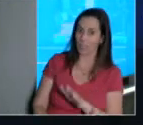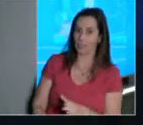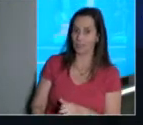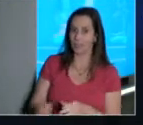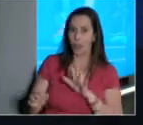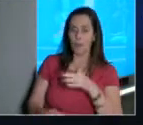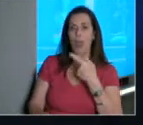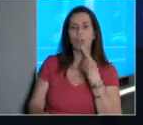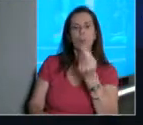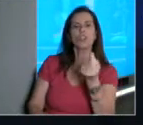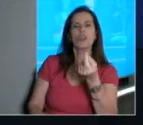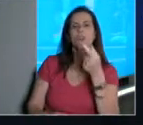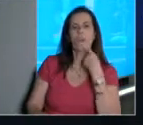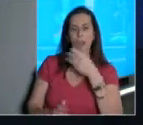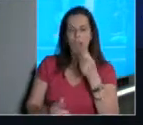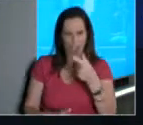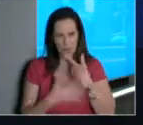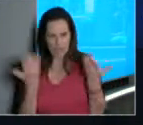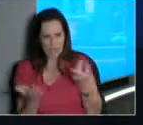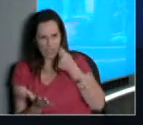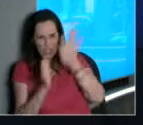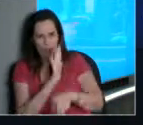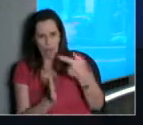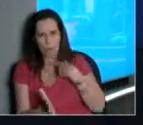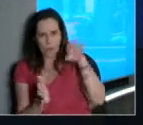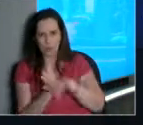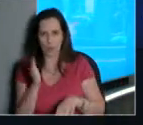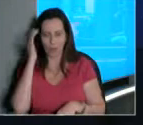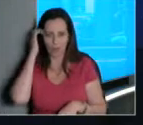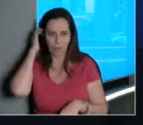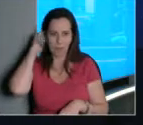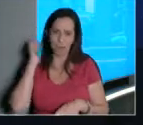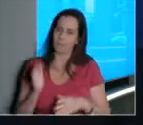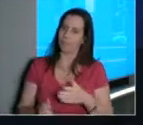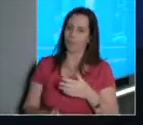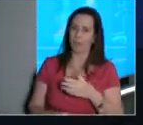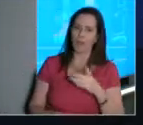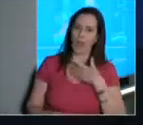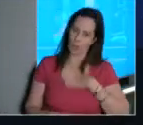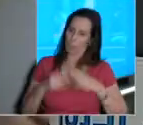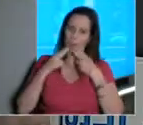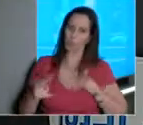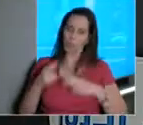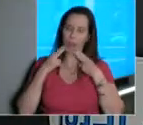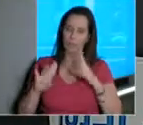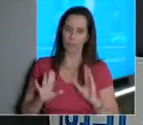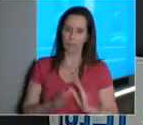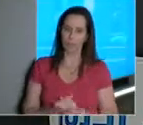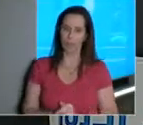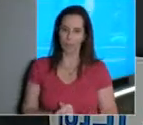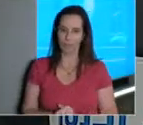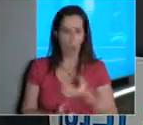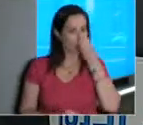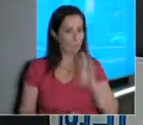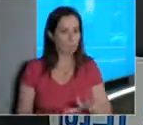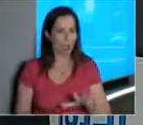על הזו שלך בשקט. מה קשור, את פופוליסטית זולה. תן לי להעלובה, תן לי להעלובה. אז אני אגיד לך גם. אני רציתי שדוקטור